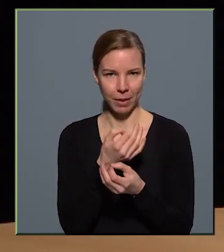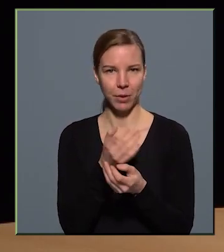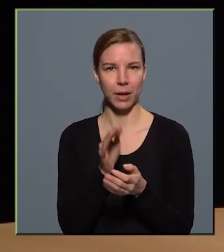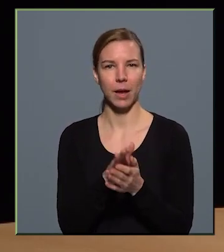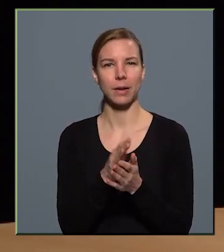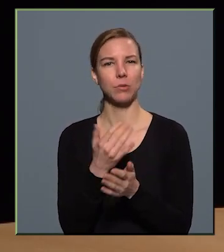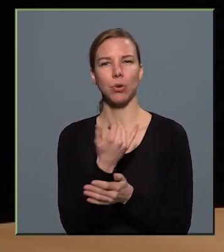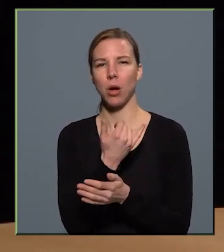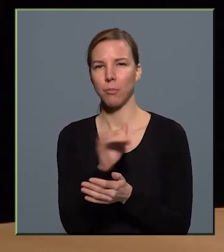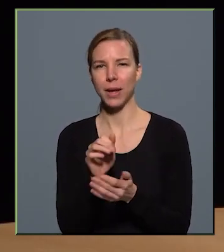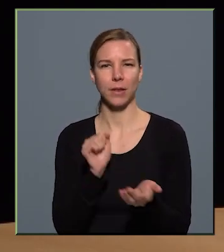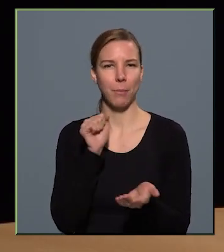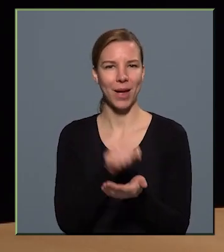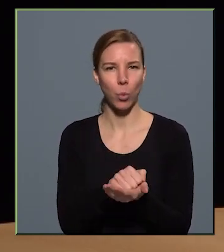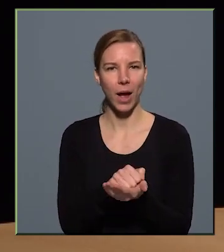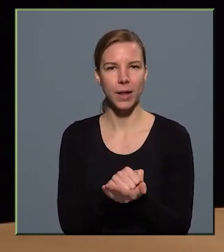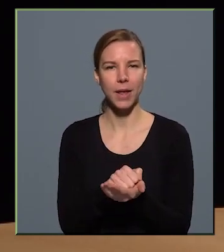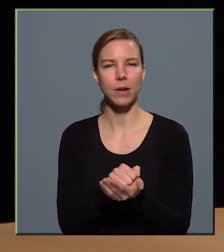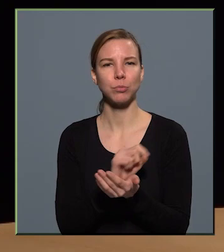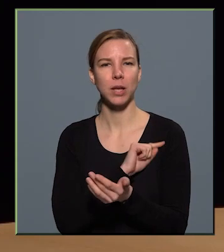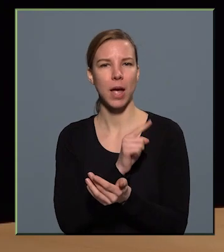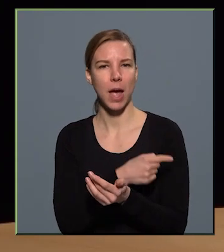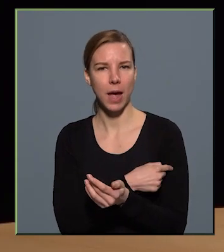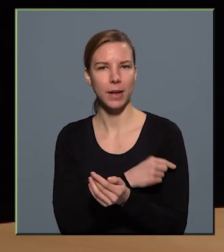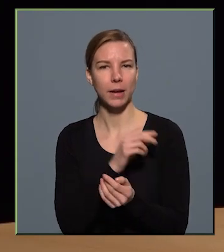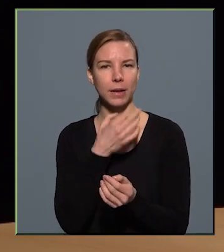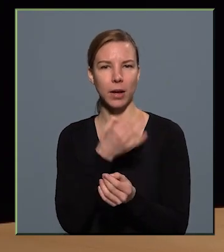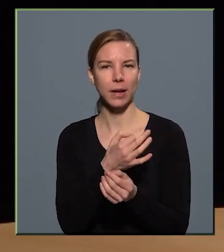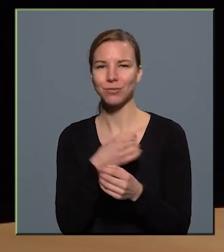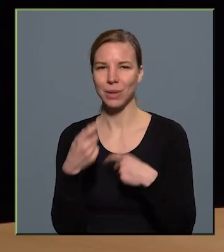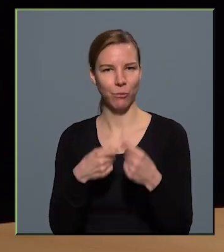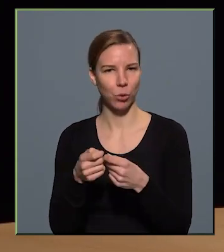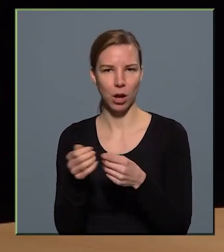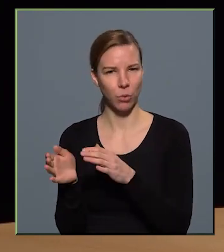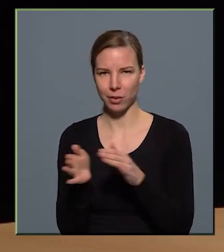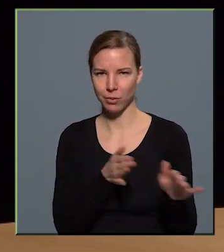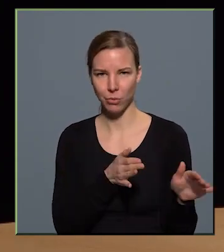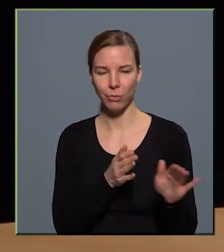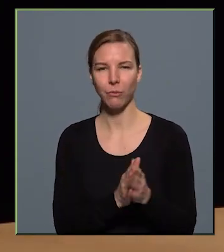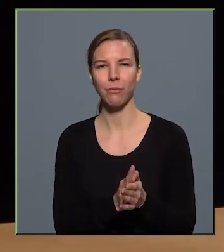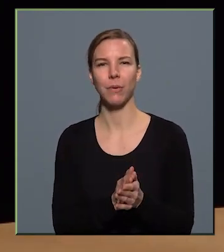tehát mind beruházás, mind energetikai kérdés, ez nem volt a napirenden, nem szerepelt.